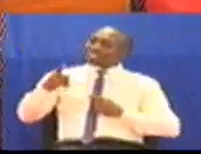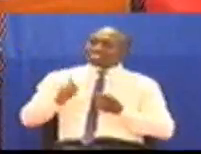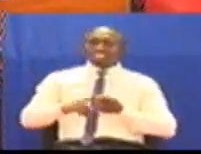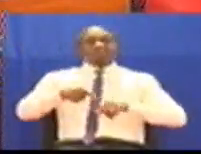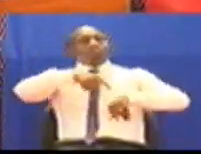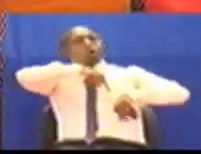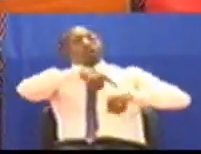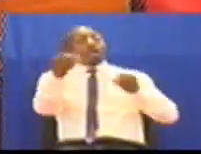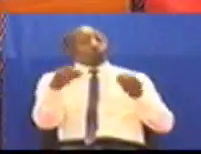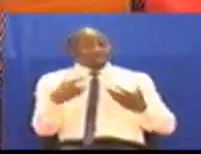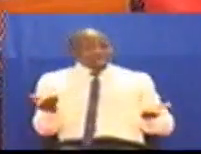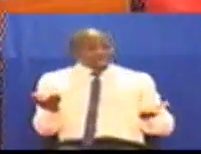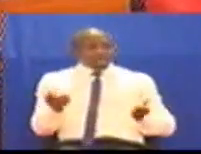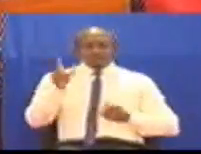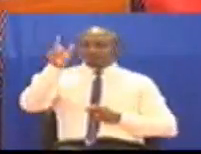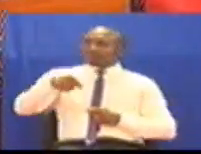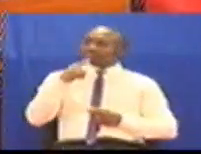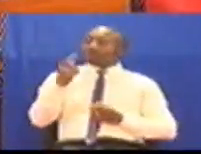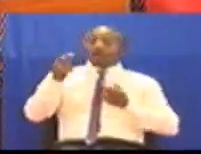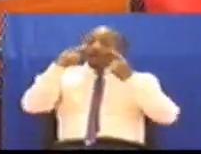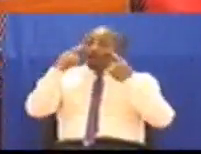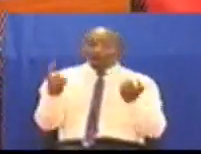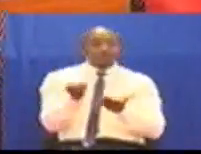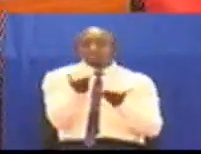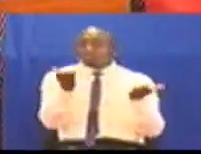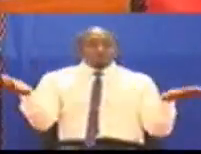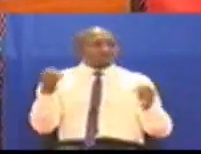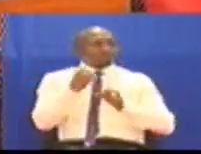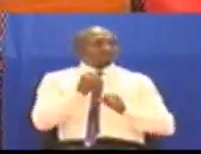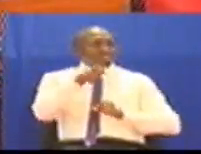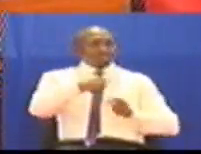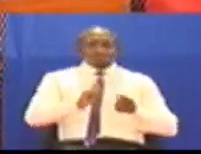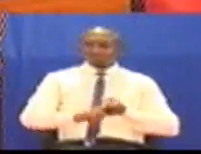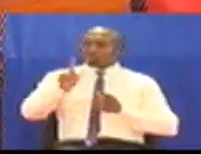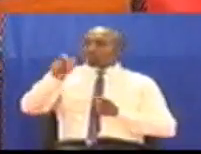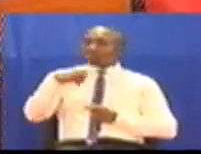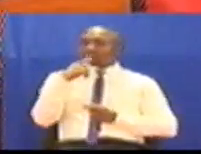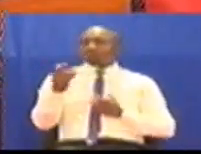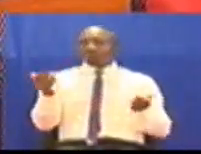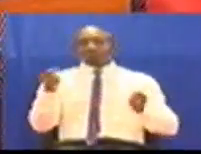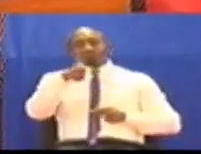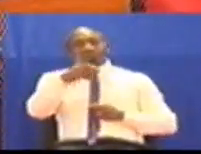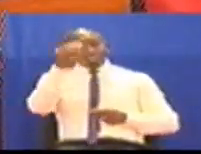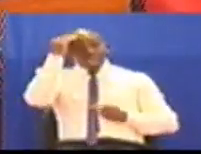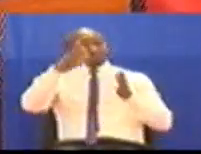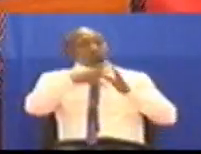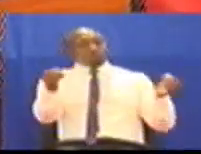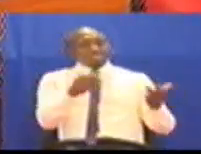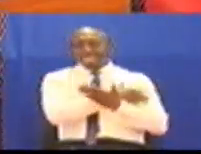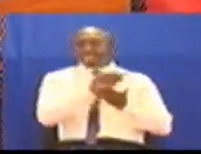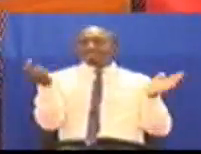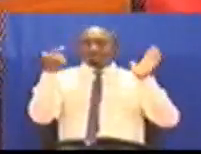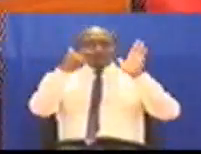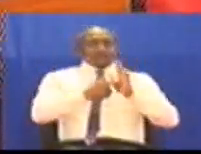kidonda? Bado watu wanasema hawaoni kilichofanyika. Bado watu wanasema hiyo elimu bure haina maana. Kwa